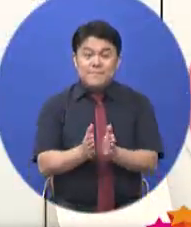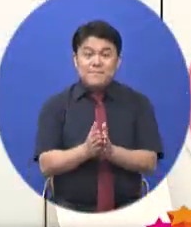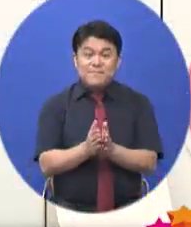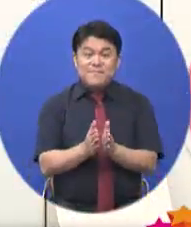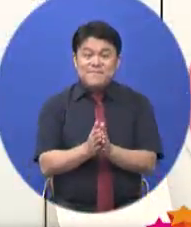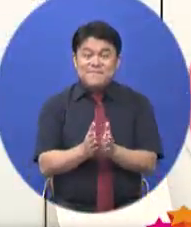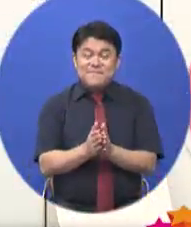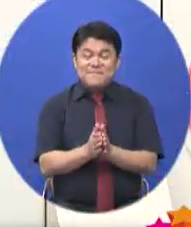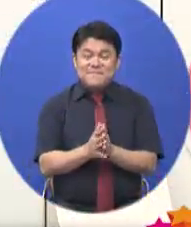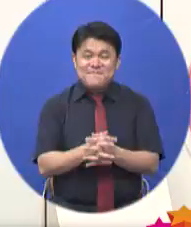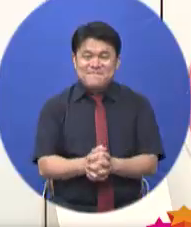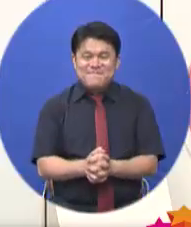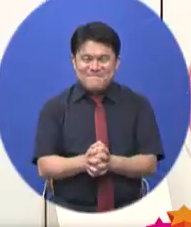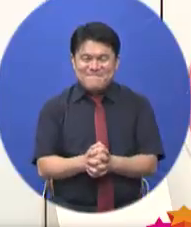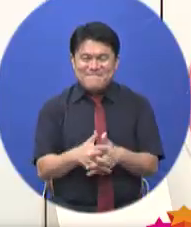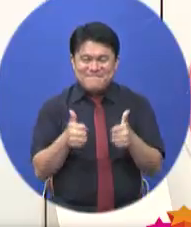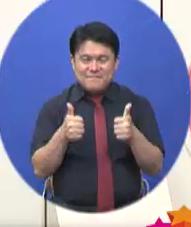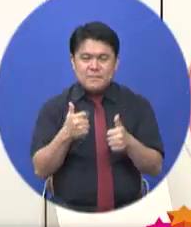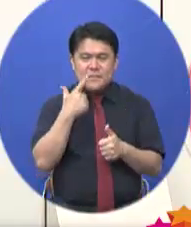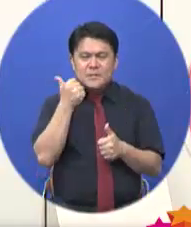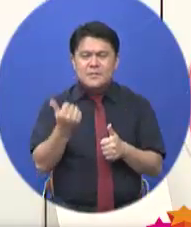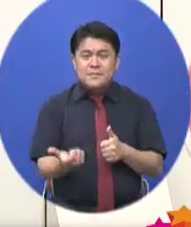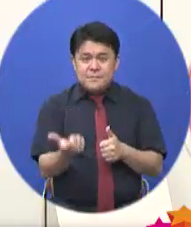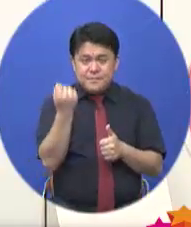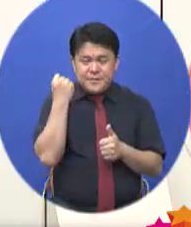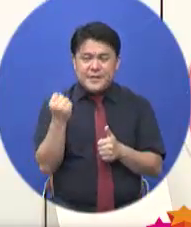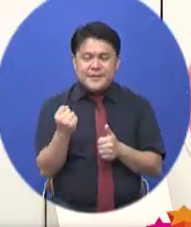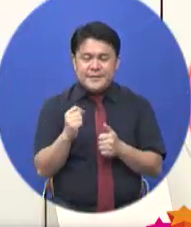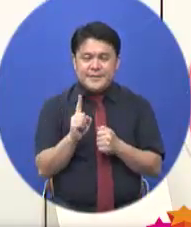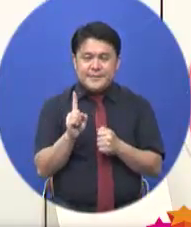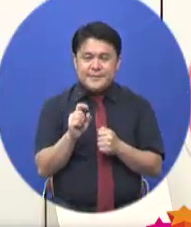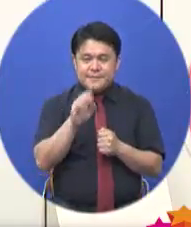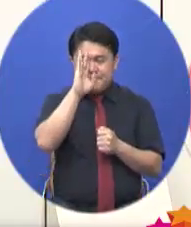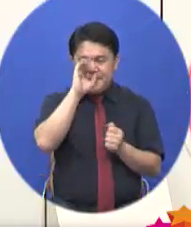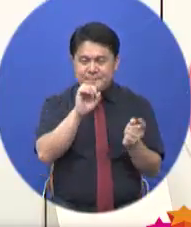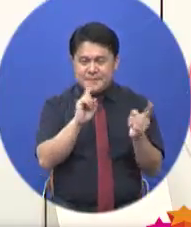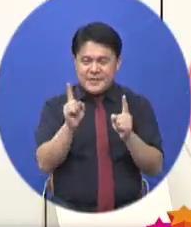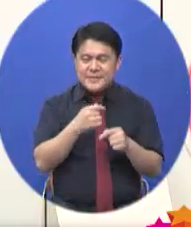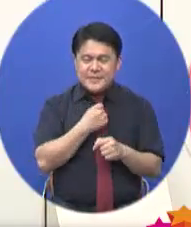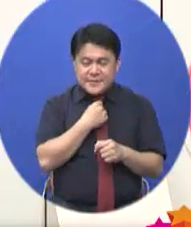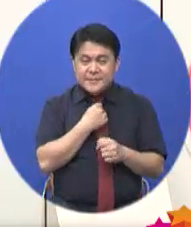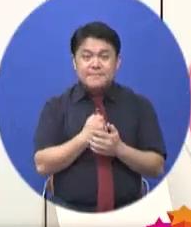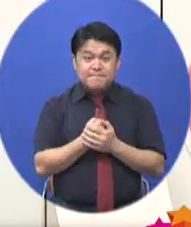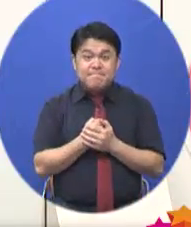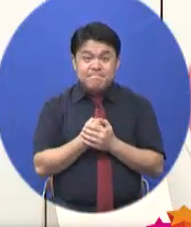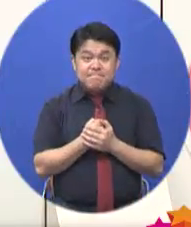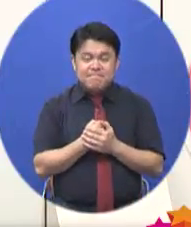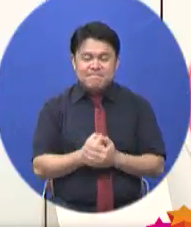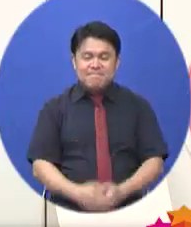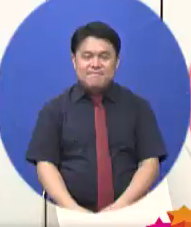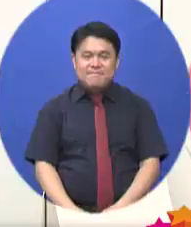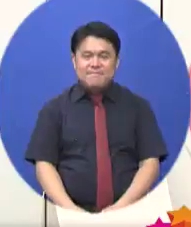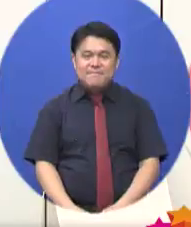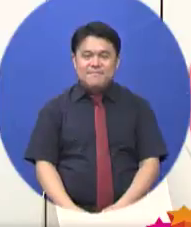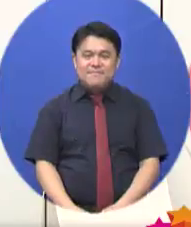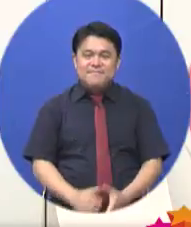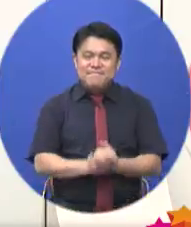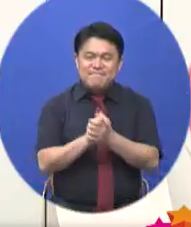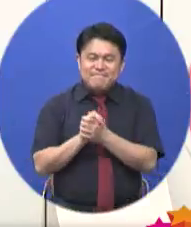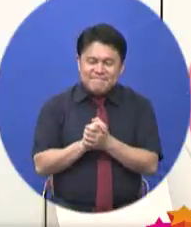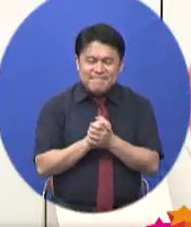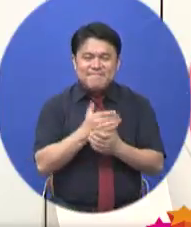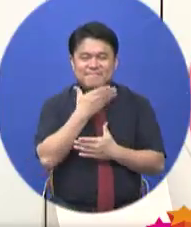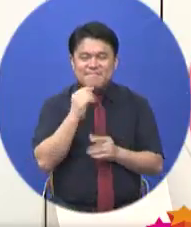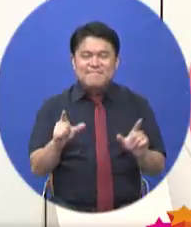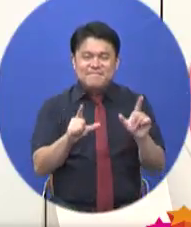네. 아유, 아버님이 빨리 이렇게 쾌유 하셔서 정말 화목한